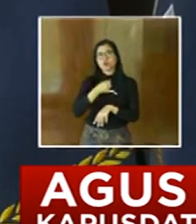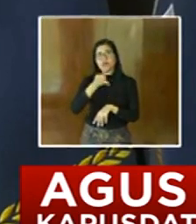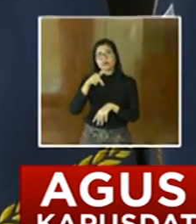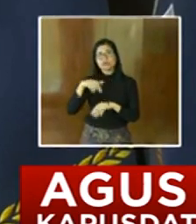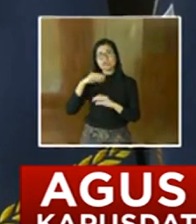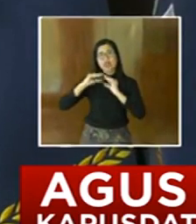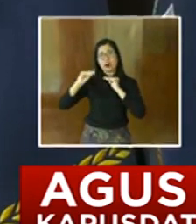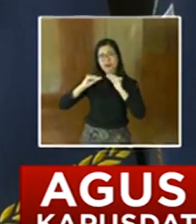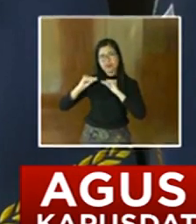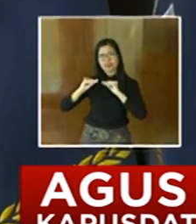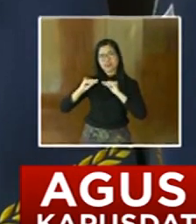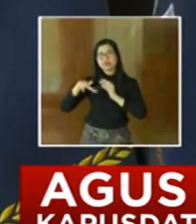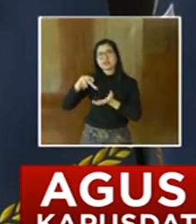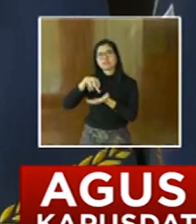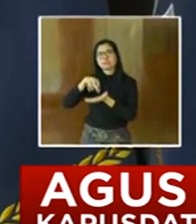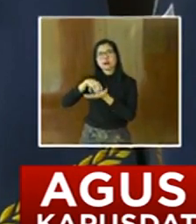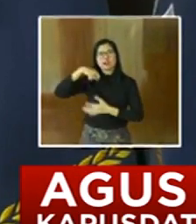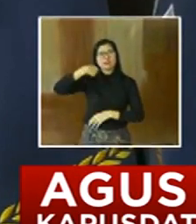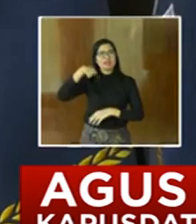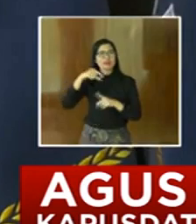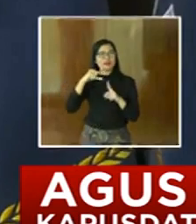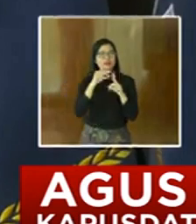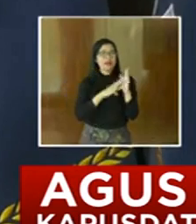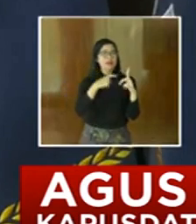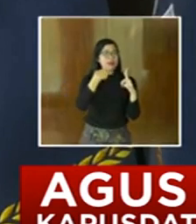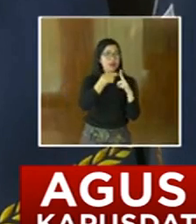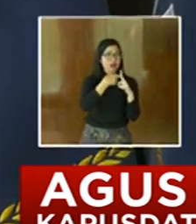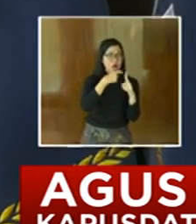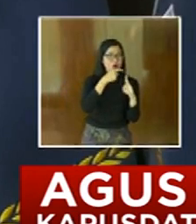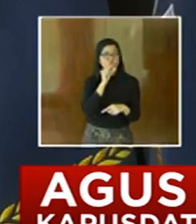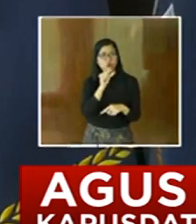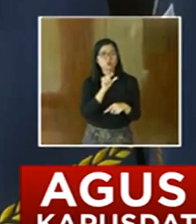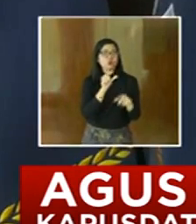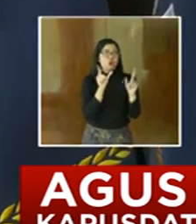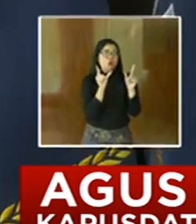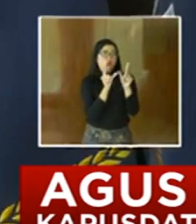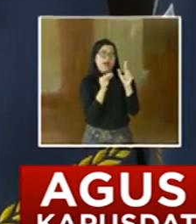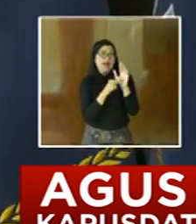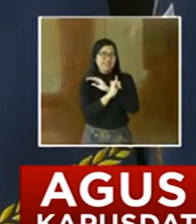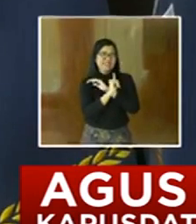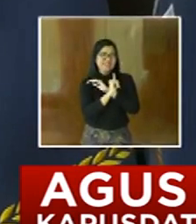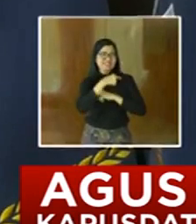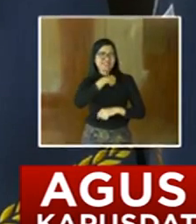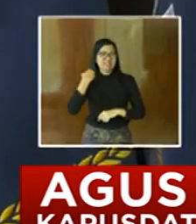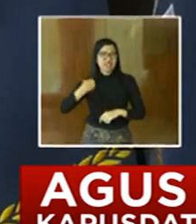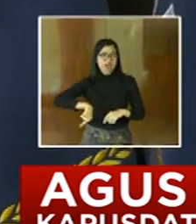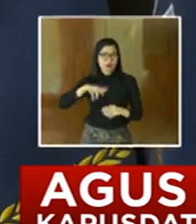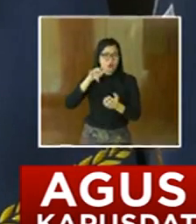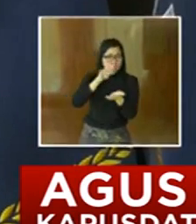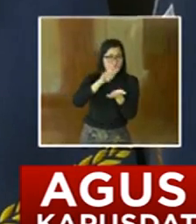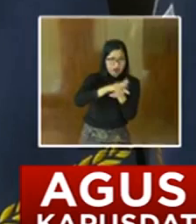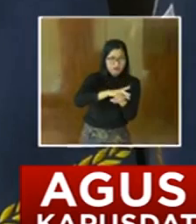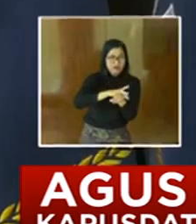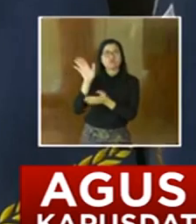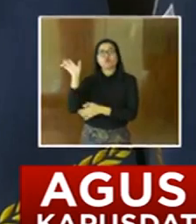koordinasi di Kementerian PMK untuk memulangkan saudara-saudara kita WNI yang ada di Wuhan China jadi stress saat itu